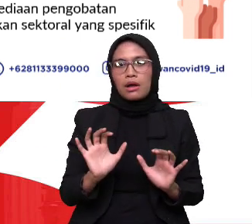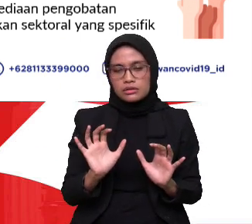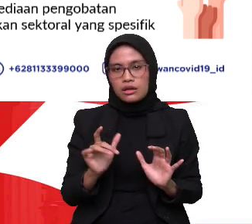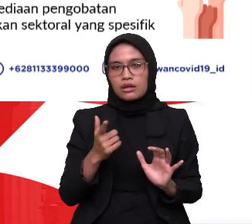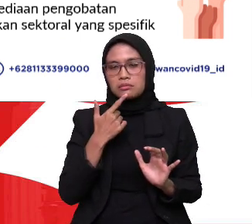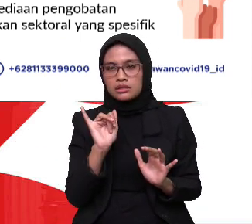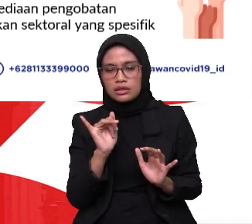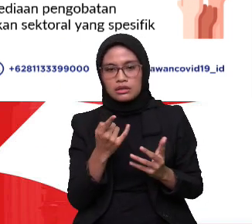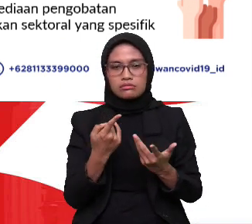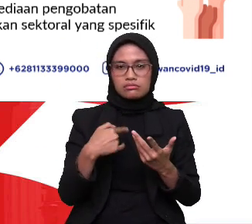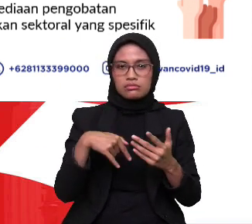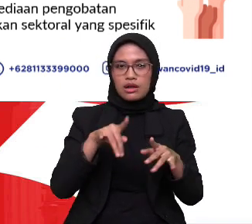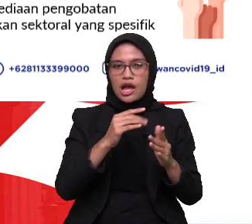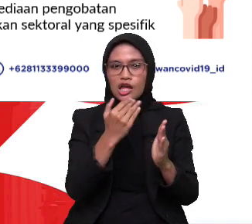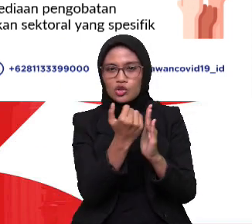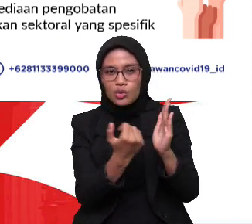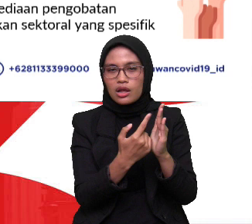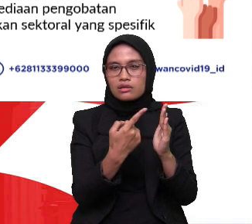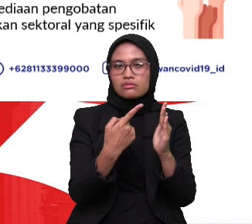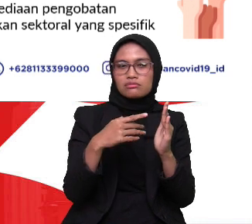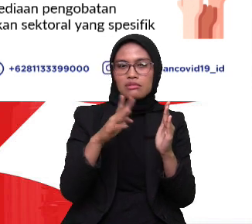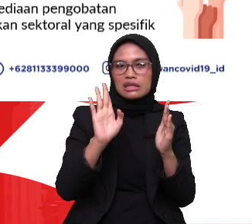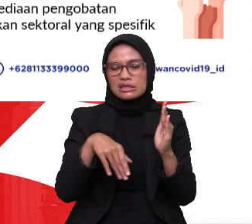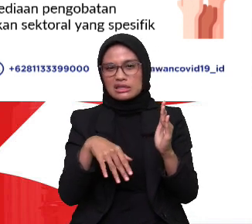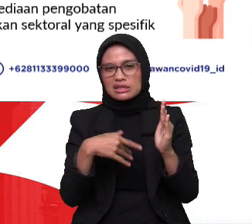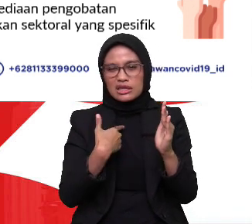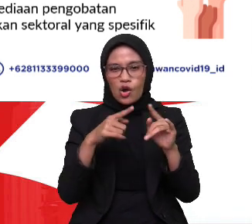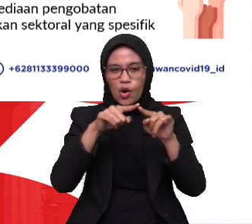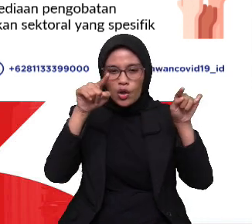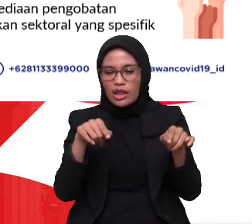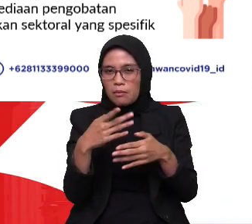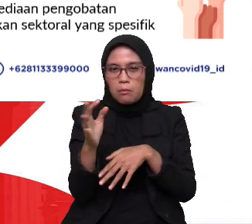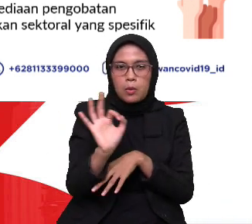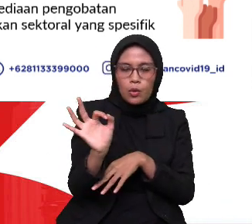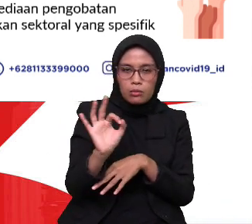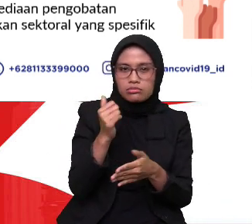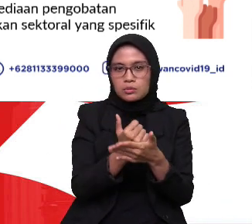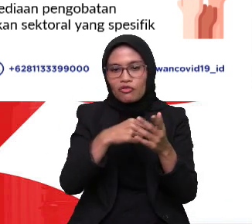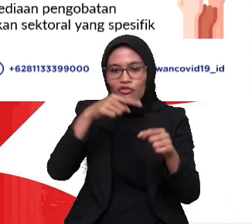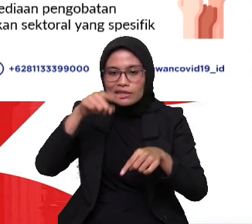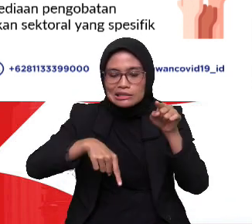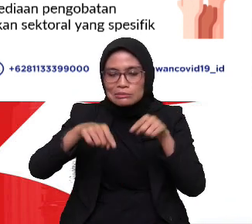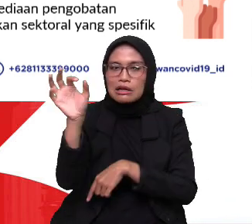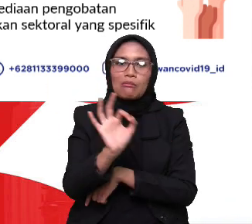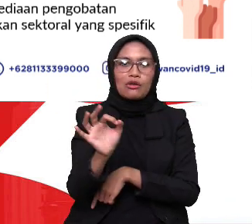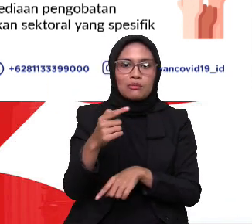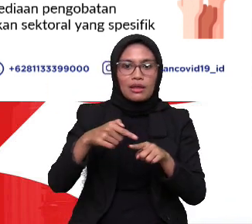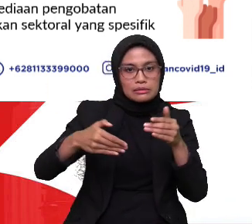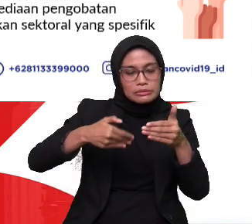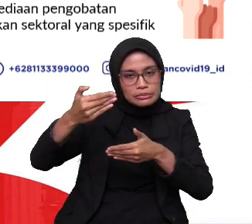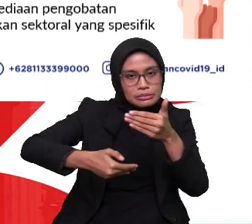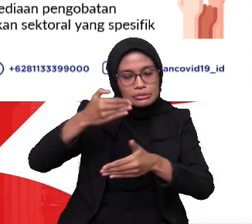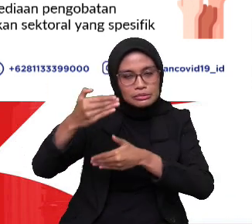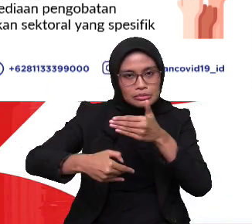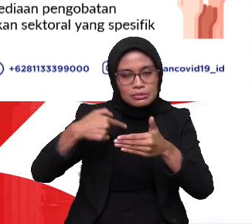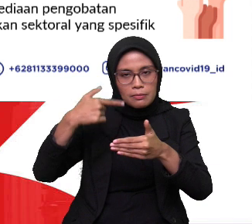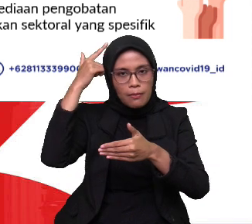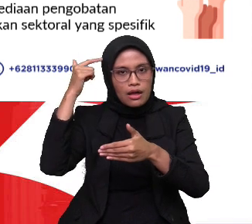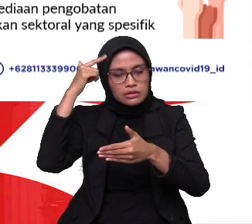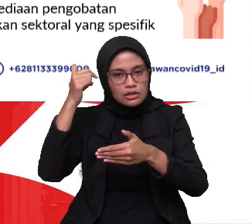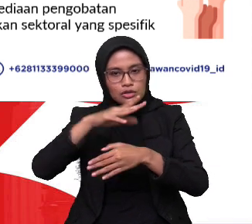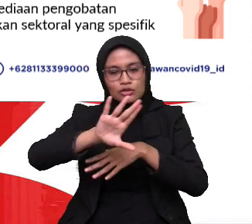dalam menghadapi suatu hal yang baru saat ini kita telah bergerak menuju kemandirian baik per daerah maupun